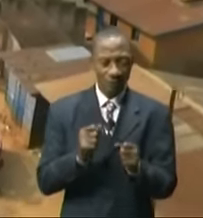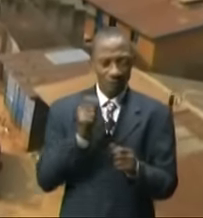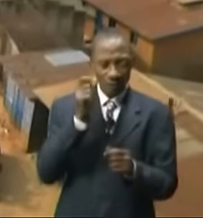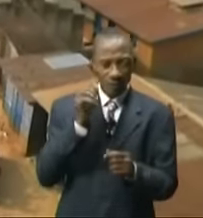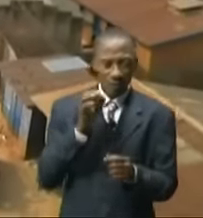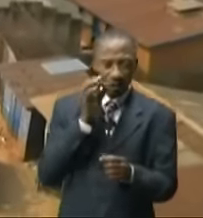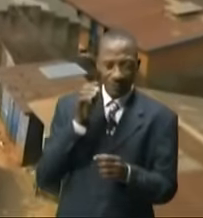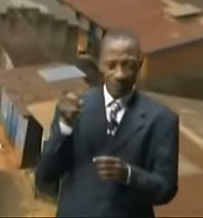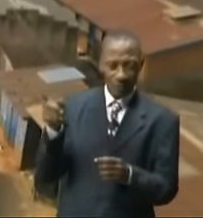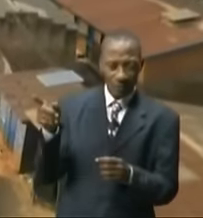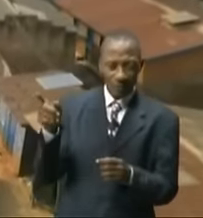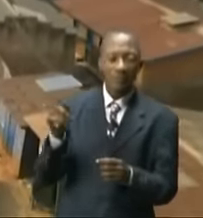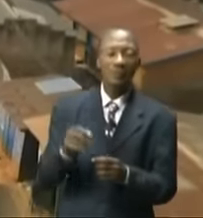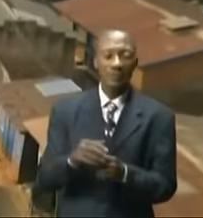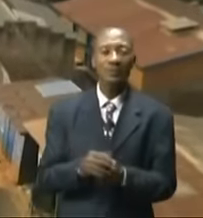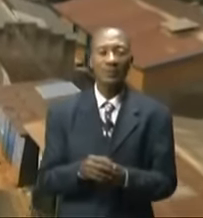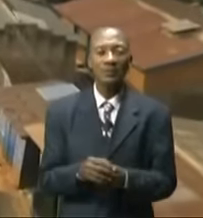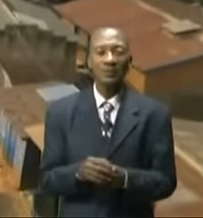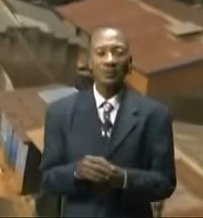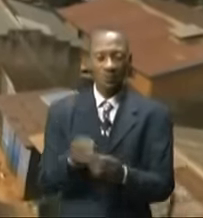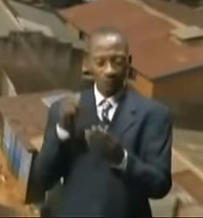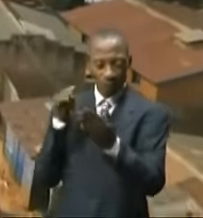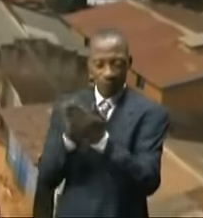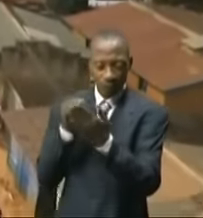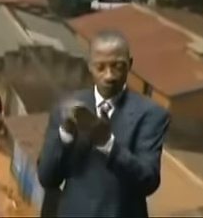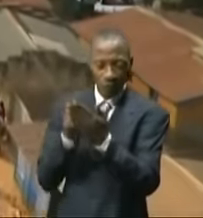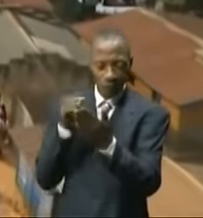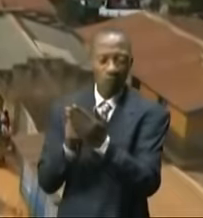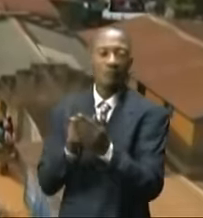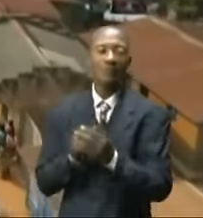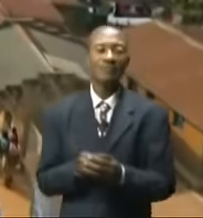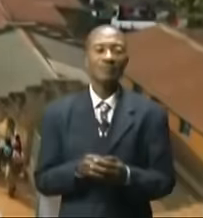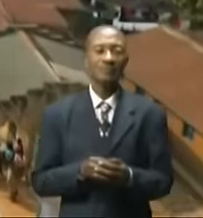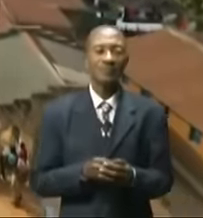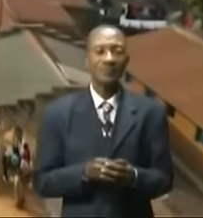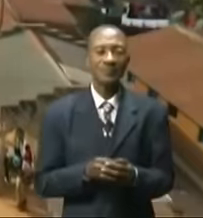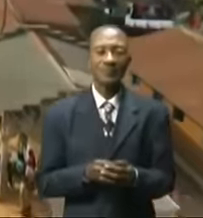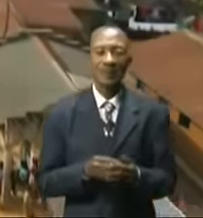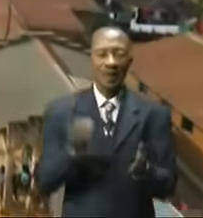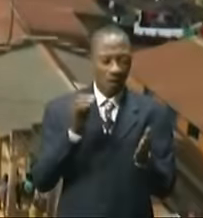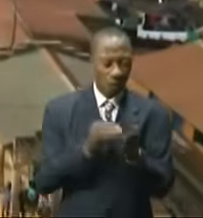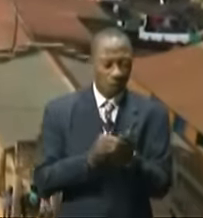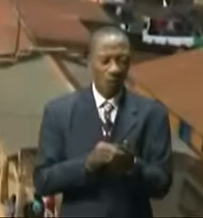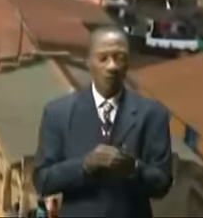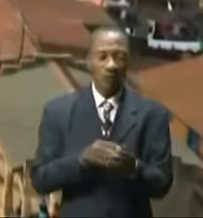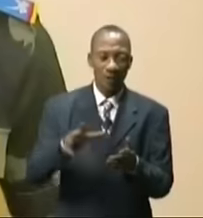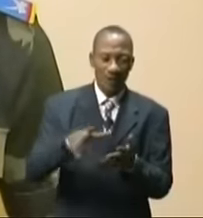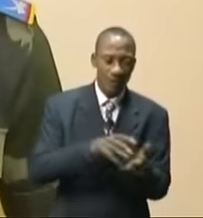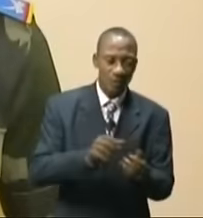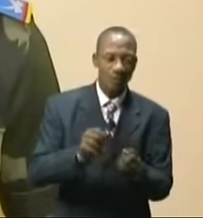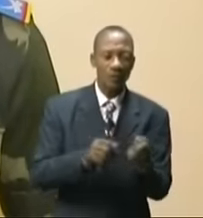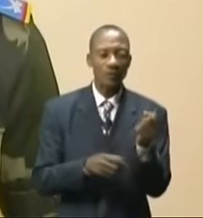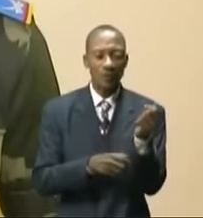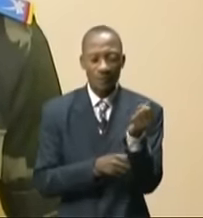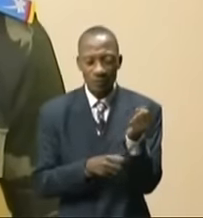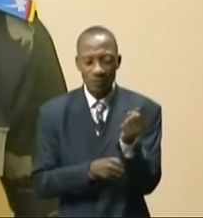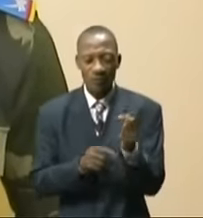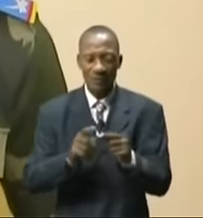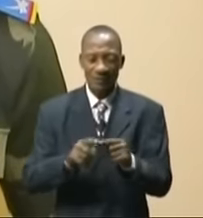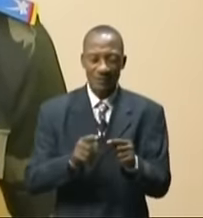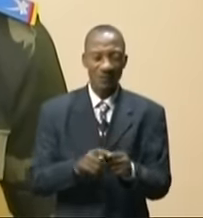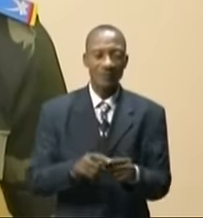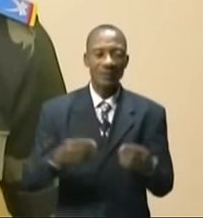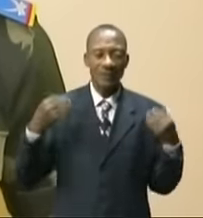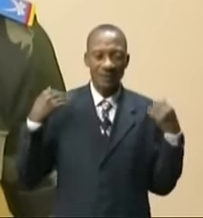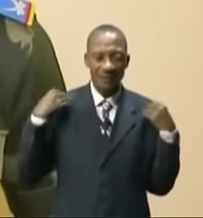vaincues. Le mesure face à cette énième barbarie sont prises et nos recherches sont en cours en vue